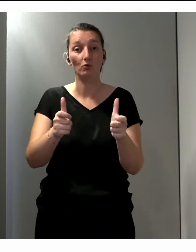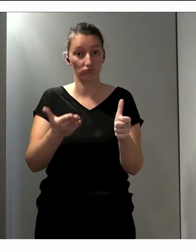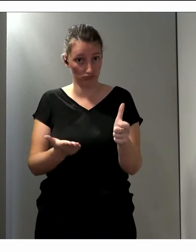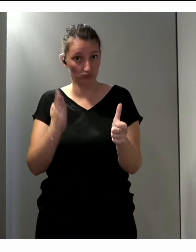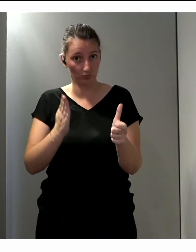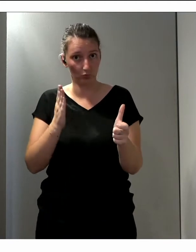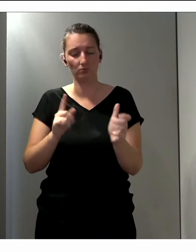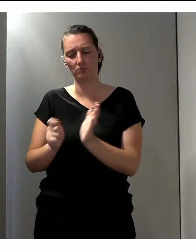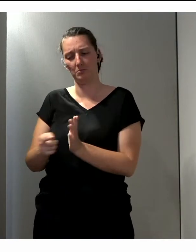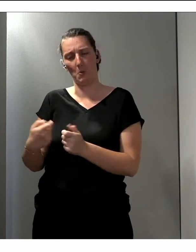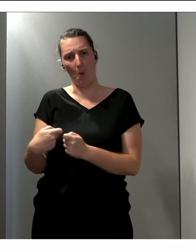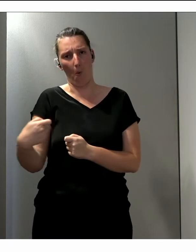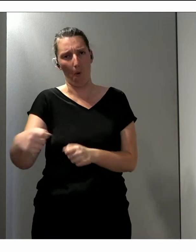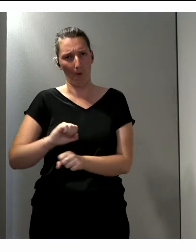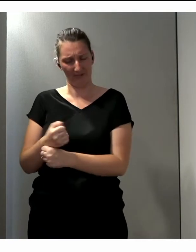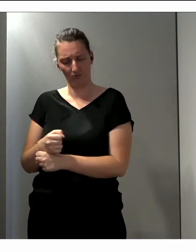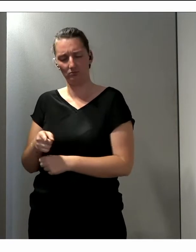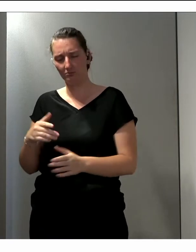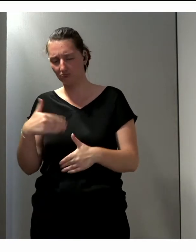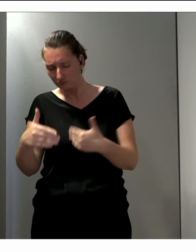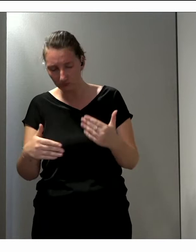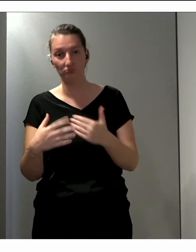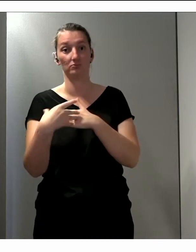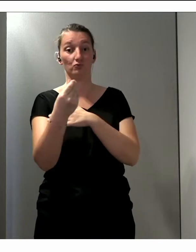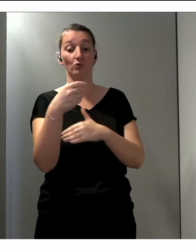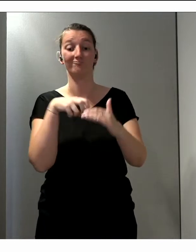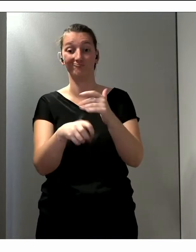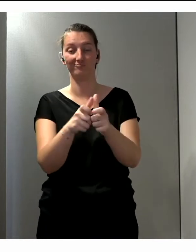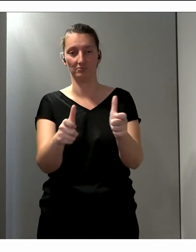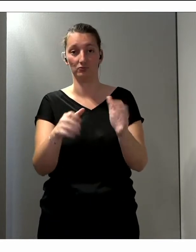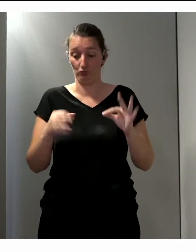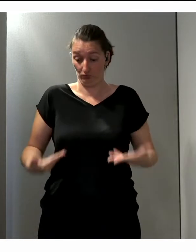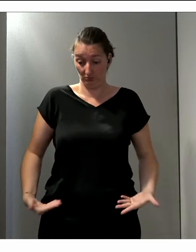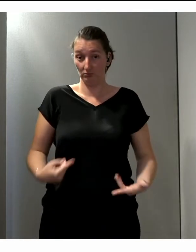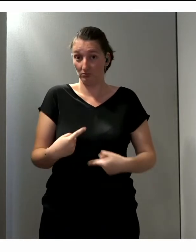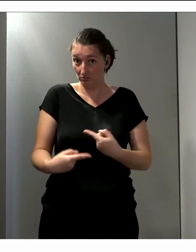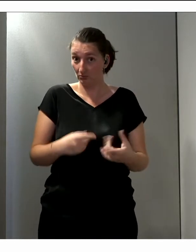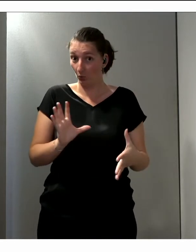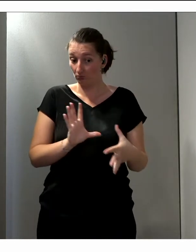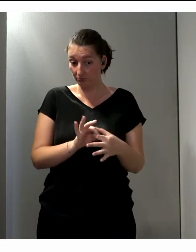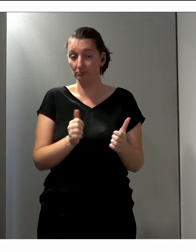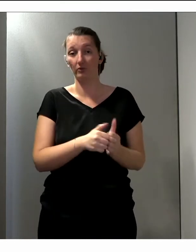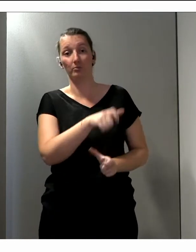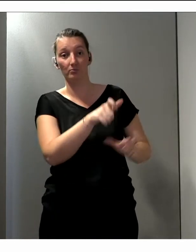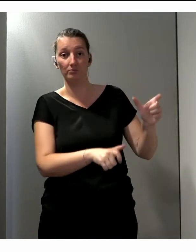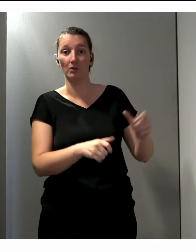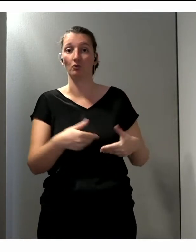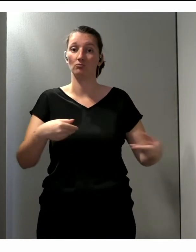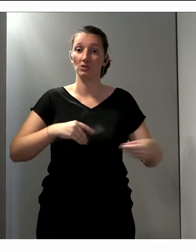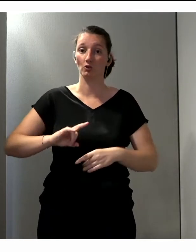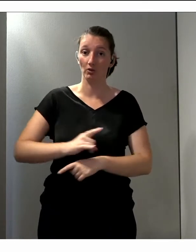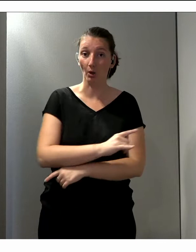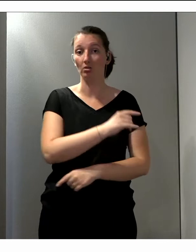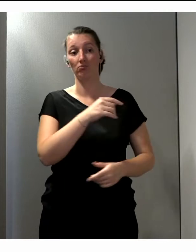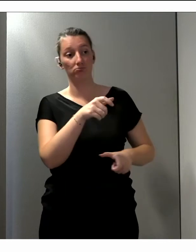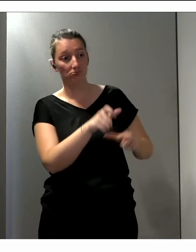peine, c'est pareil. Nous travaillons actuellement avec les fédérations et associations de directeurs d'EHPAD pour lever un certain